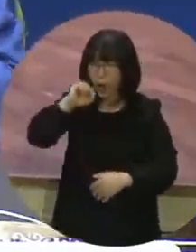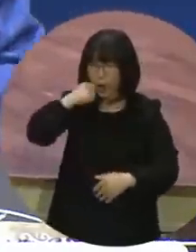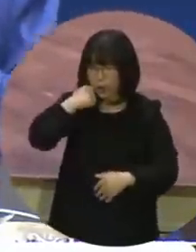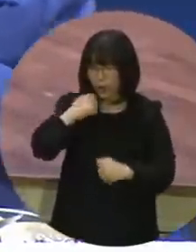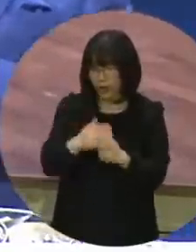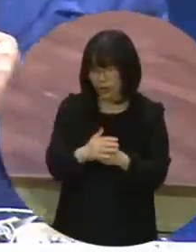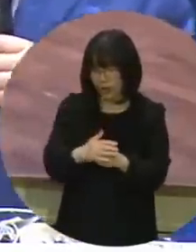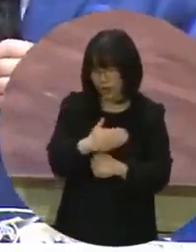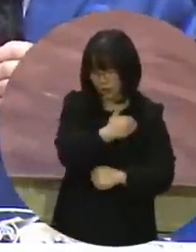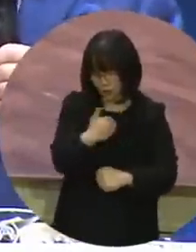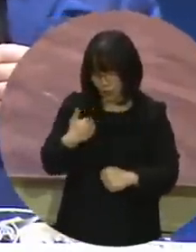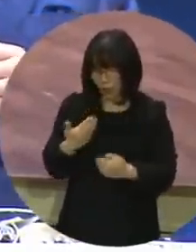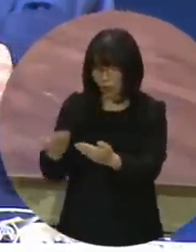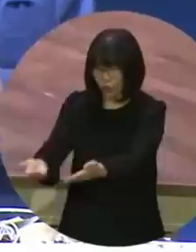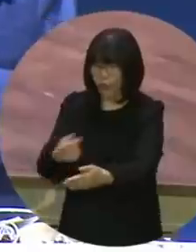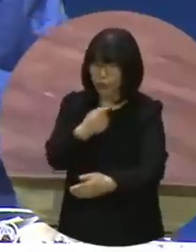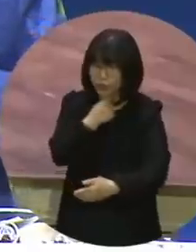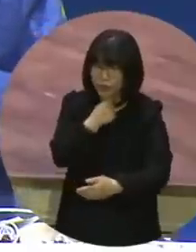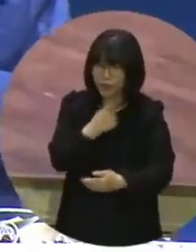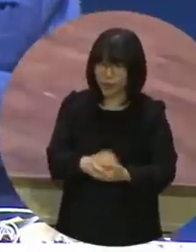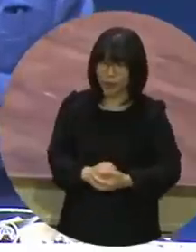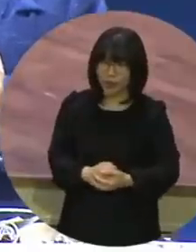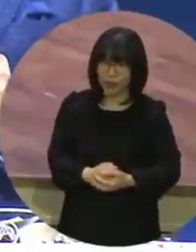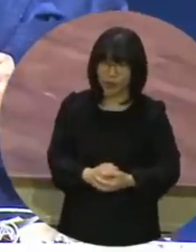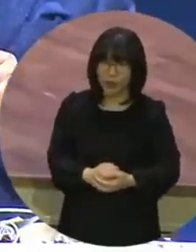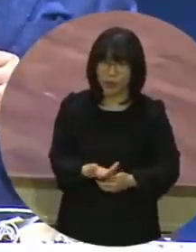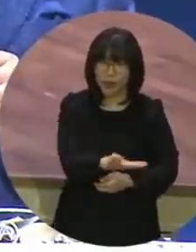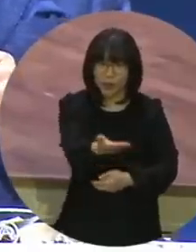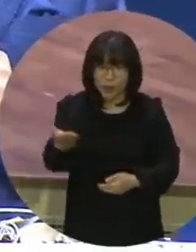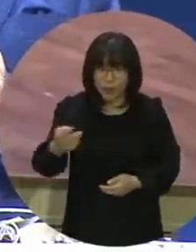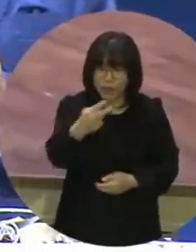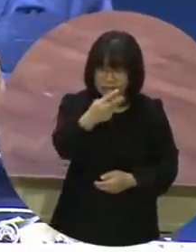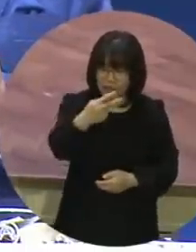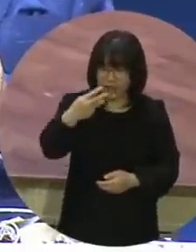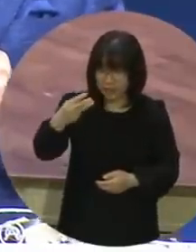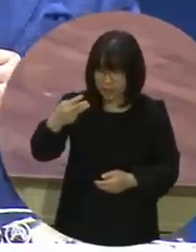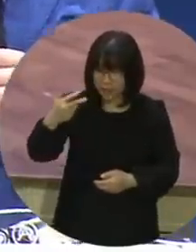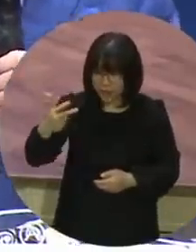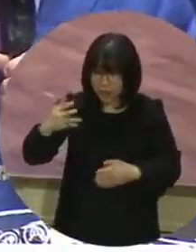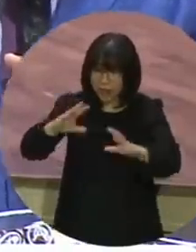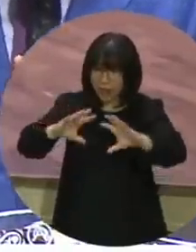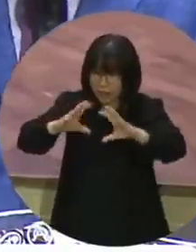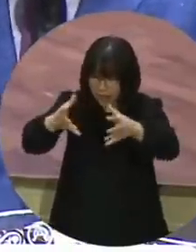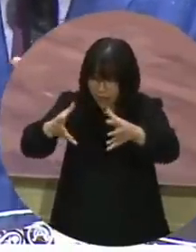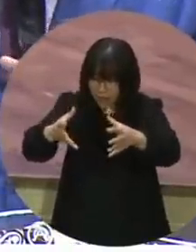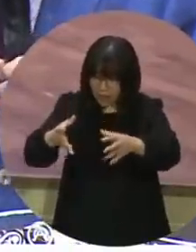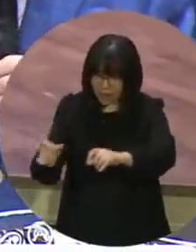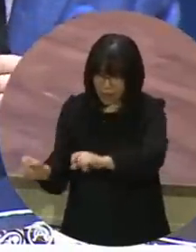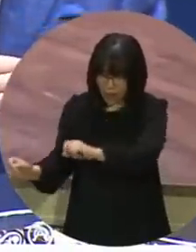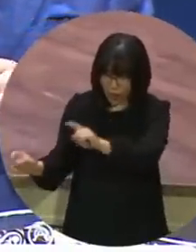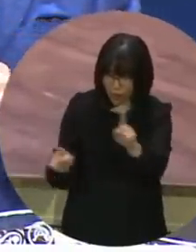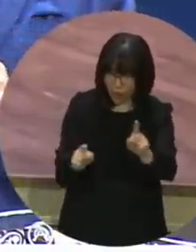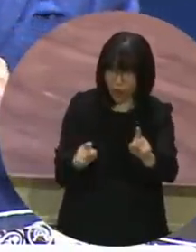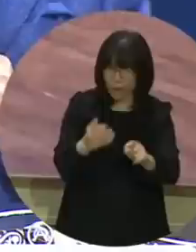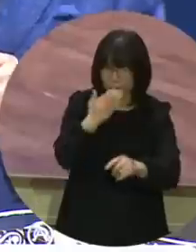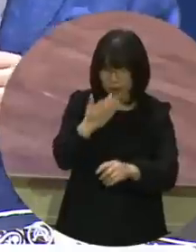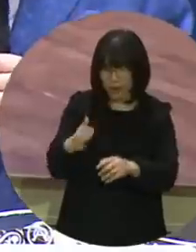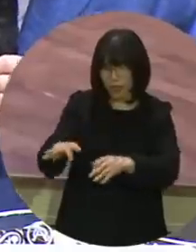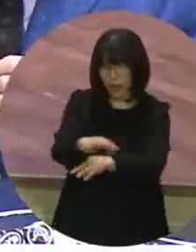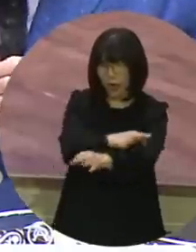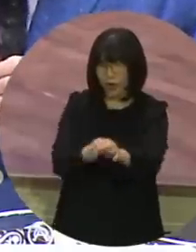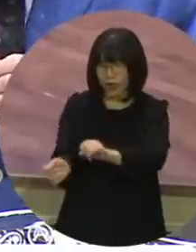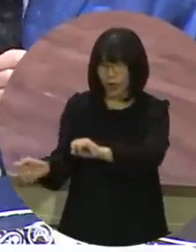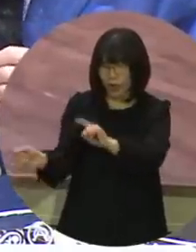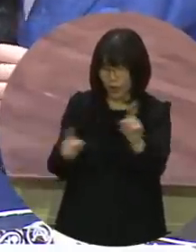그날이 올 줄로 믿습니다. 이 37 나라 살릴 수 있는 이 37 서밋으로 하나님 헌신케 하여 조사사 정말